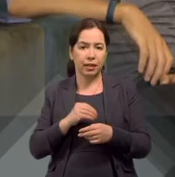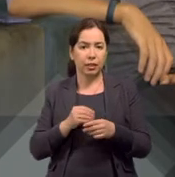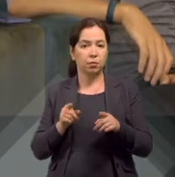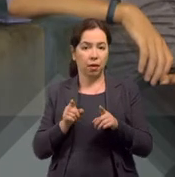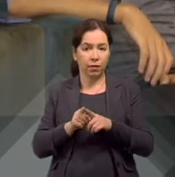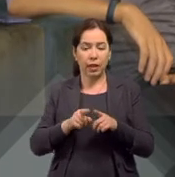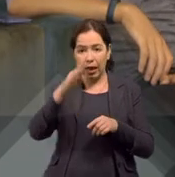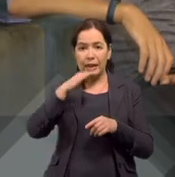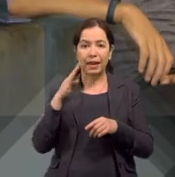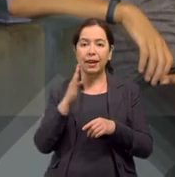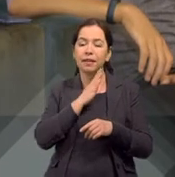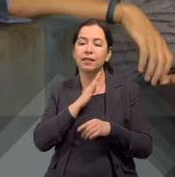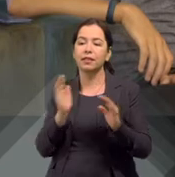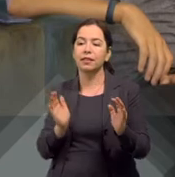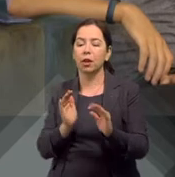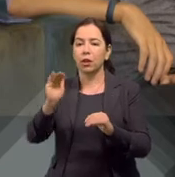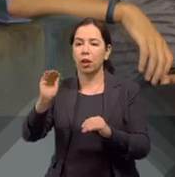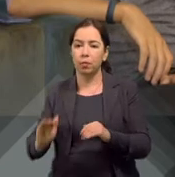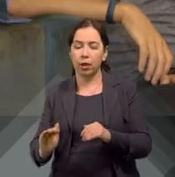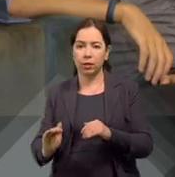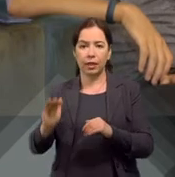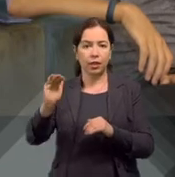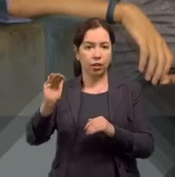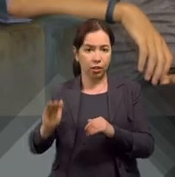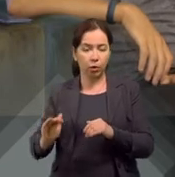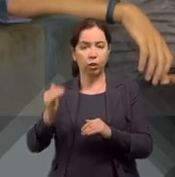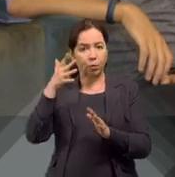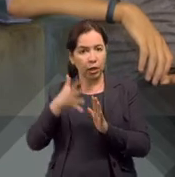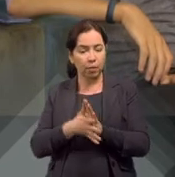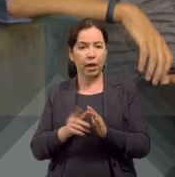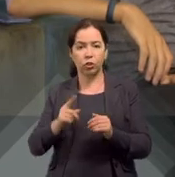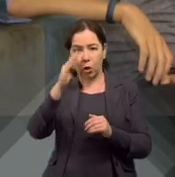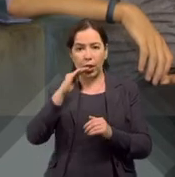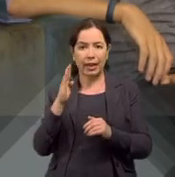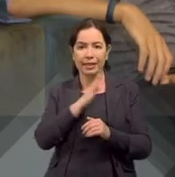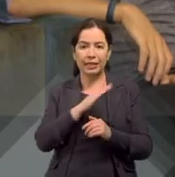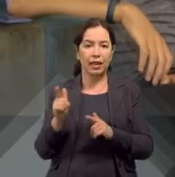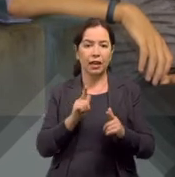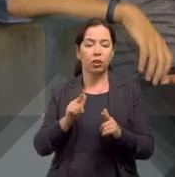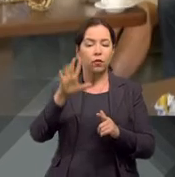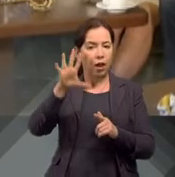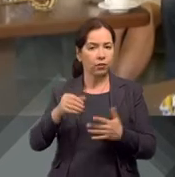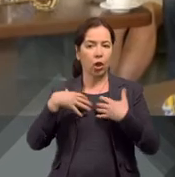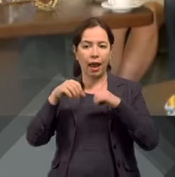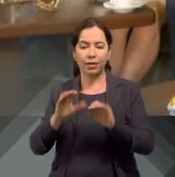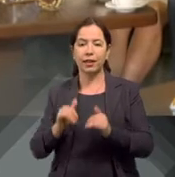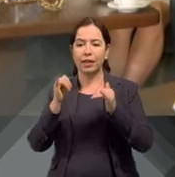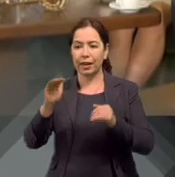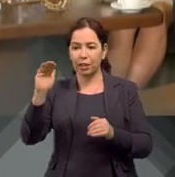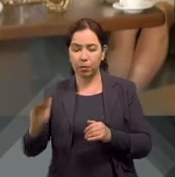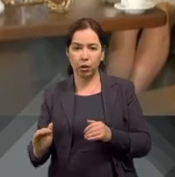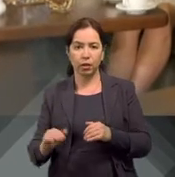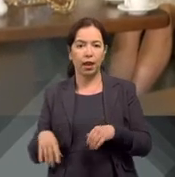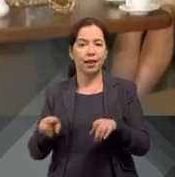люди, которые тебе не то, что все готовы отдать, а жизнь готовы отдать в любой момент ради тебя. И ты все равно